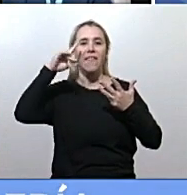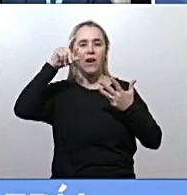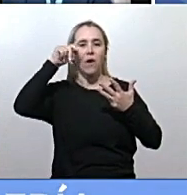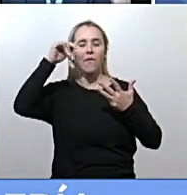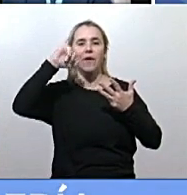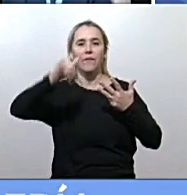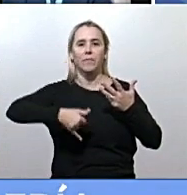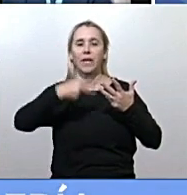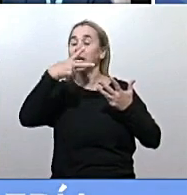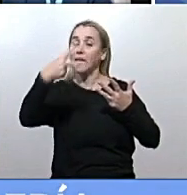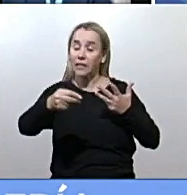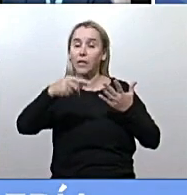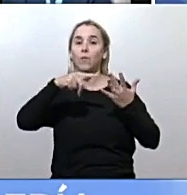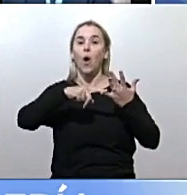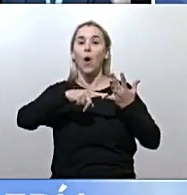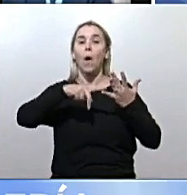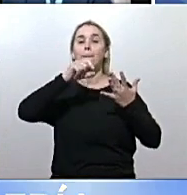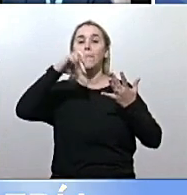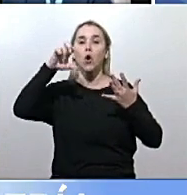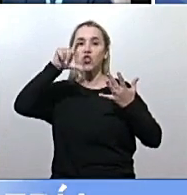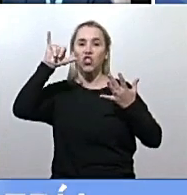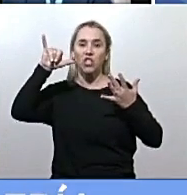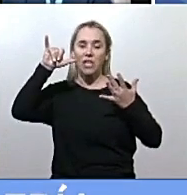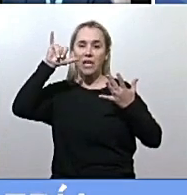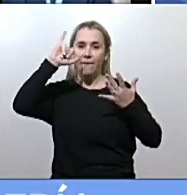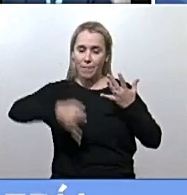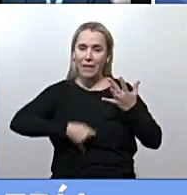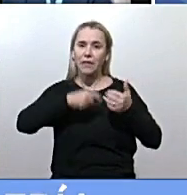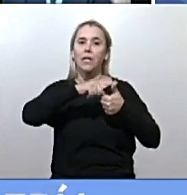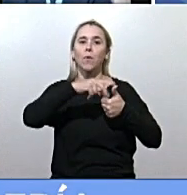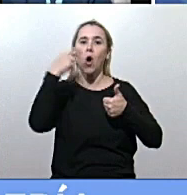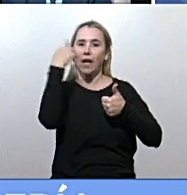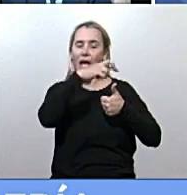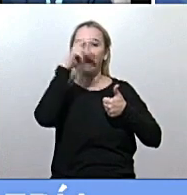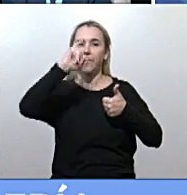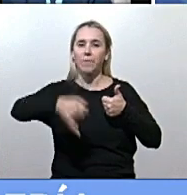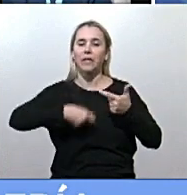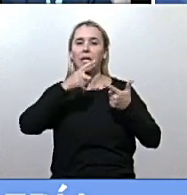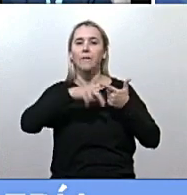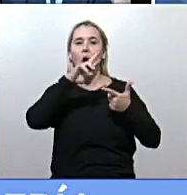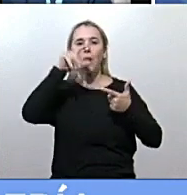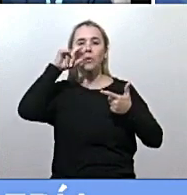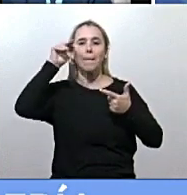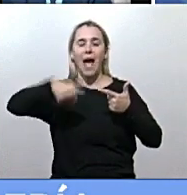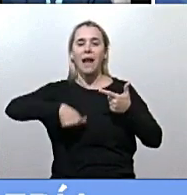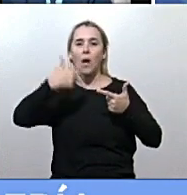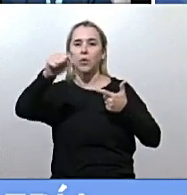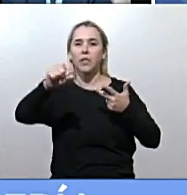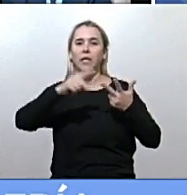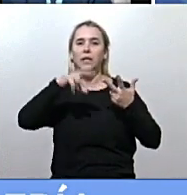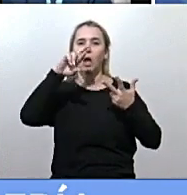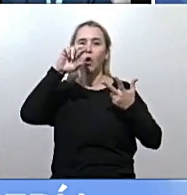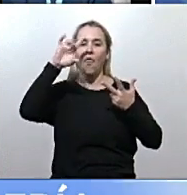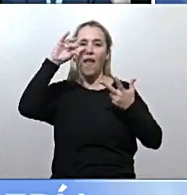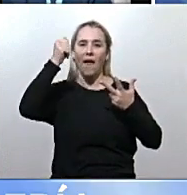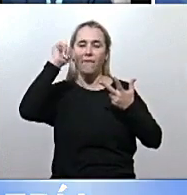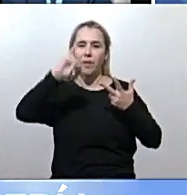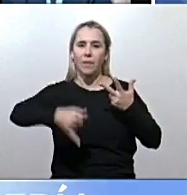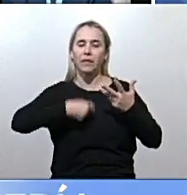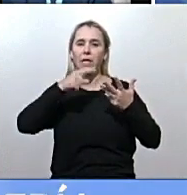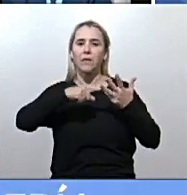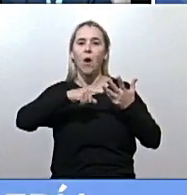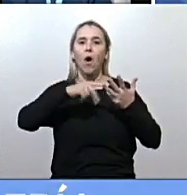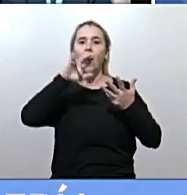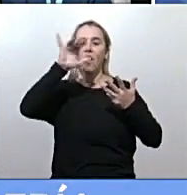negativo. Pirati Vergara, afirmativo. Poggi, afirmativo. Recalde, afirmativo. Reutemann, ausente. Roda, afirmativo. Rodríguez,